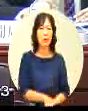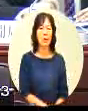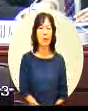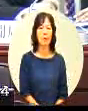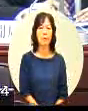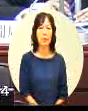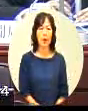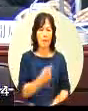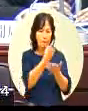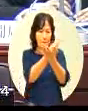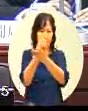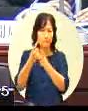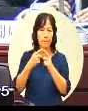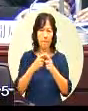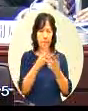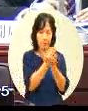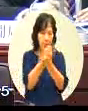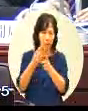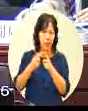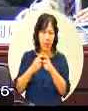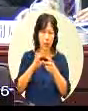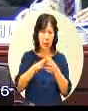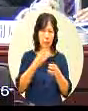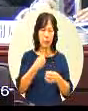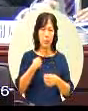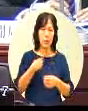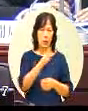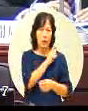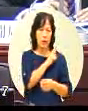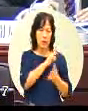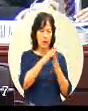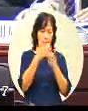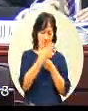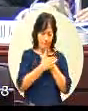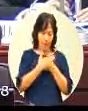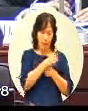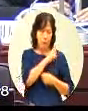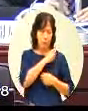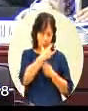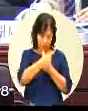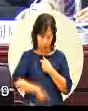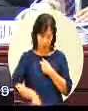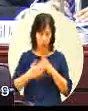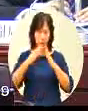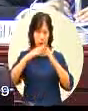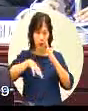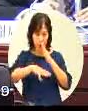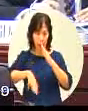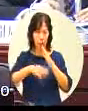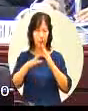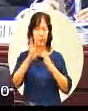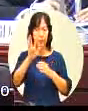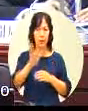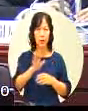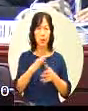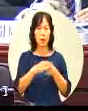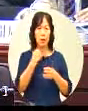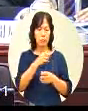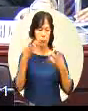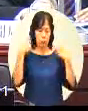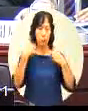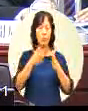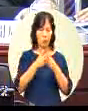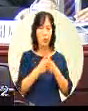你每一个人，每一个人都应该维护你自己家庭内部的责